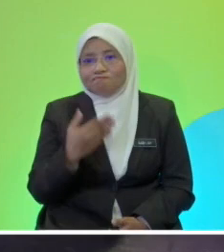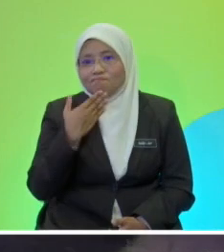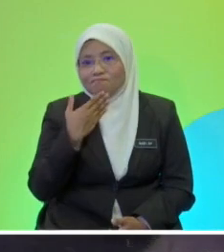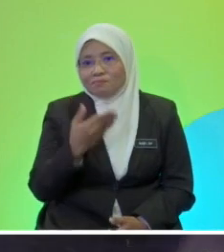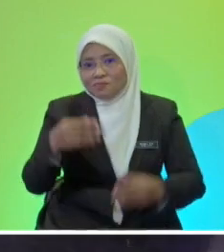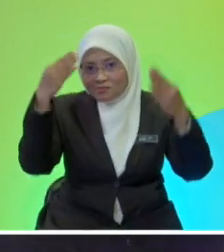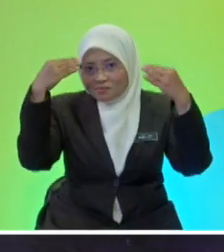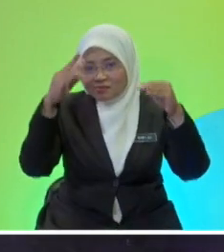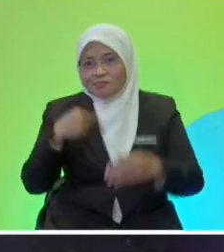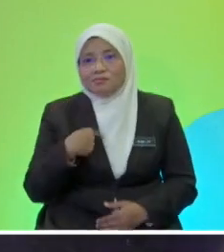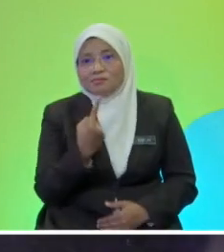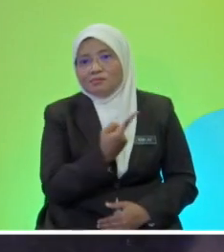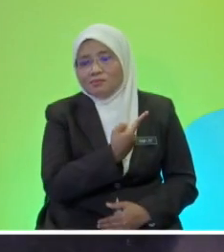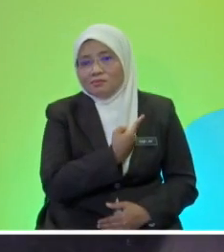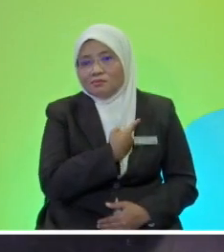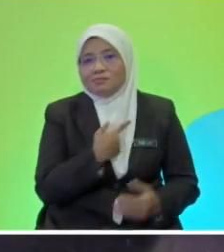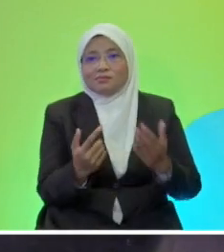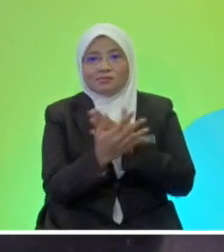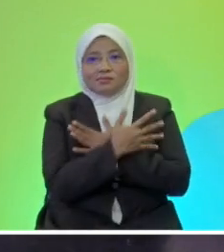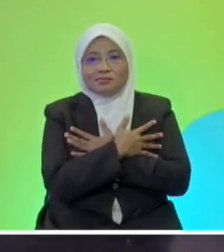ke kembali semula